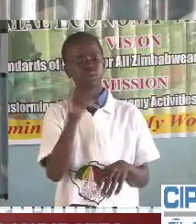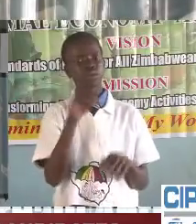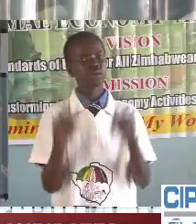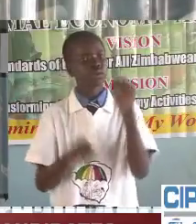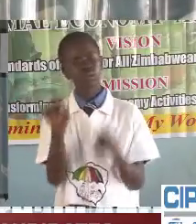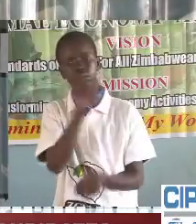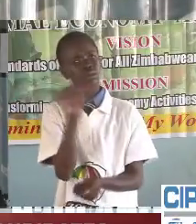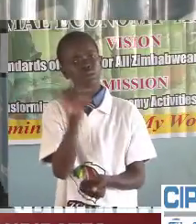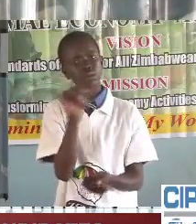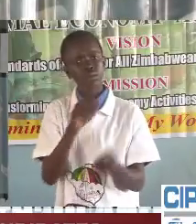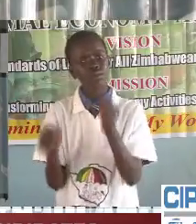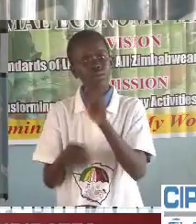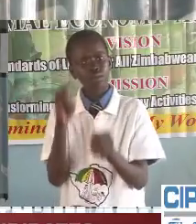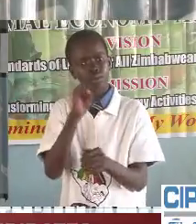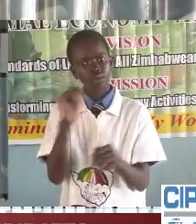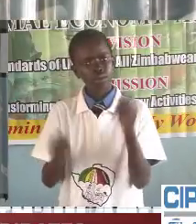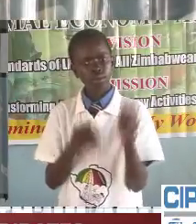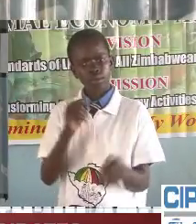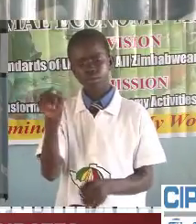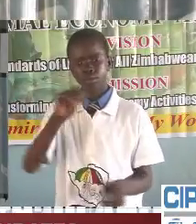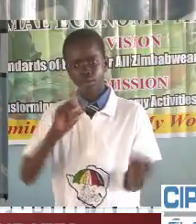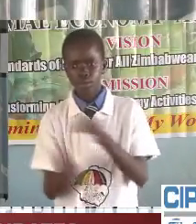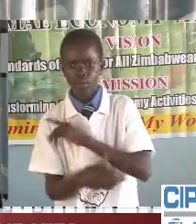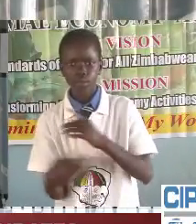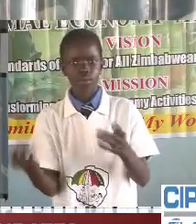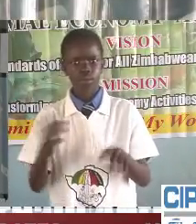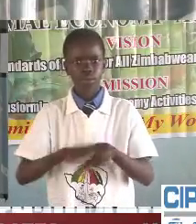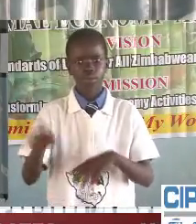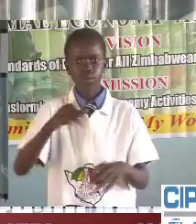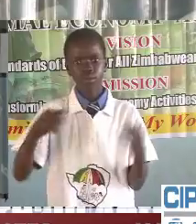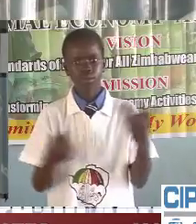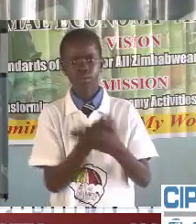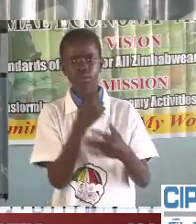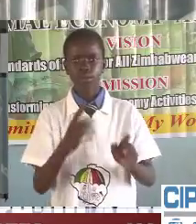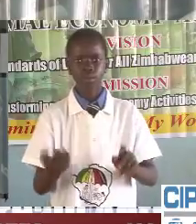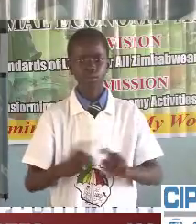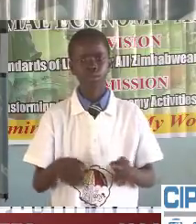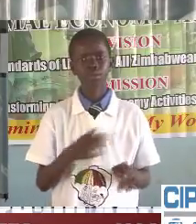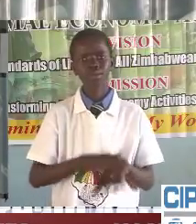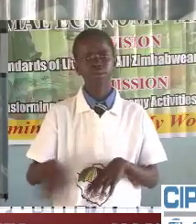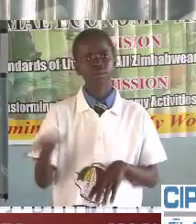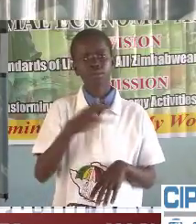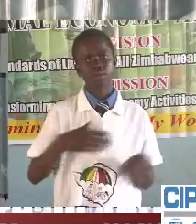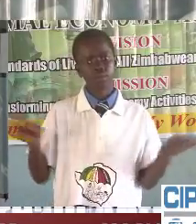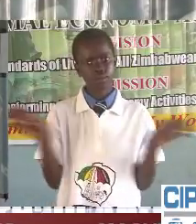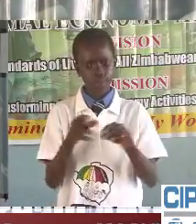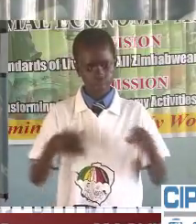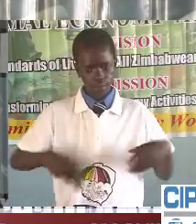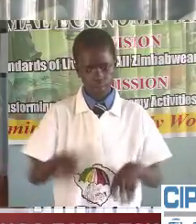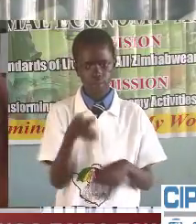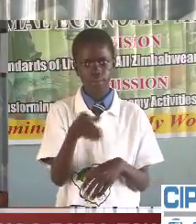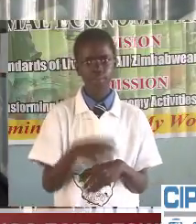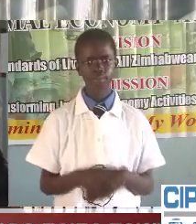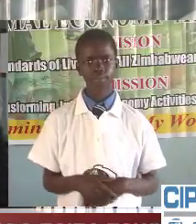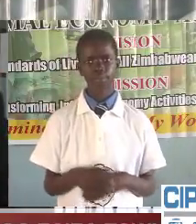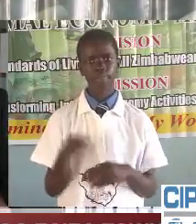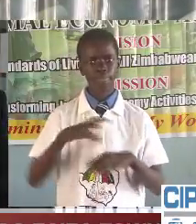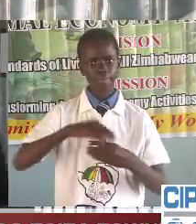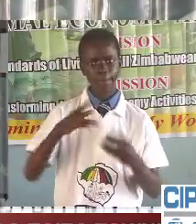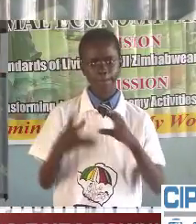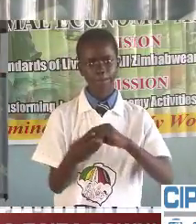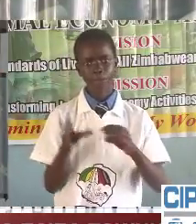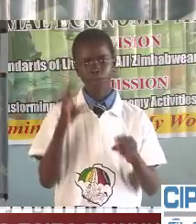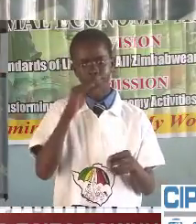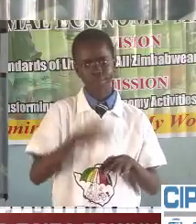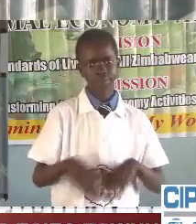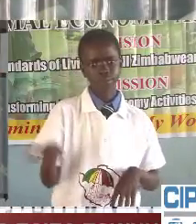mavhenda achirarama munyika yedu yeZimbabwe. Zvinhu zvatinoda kuti kana tapinda tichagadzira atinoti mapolisi, mutemo